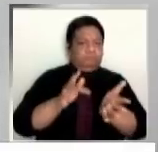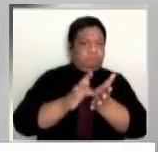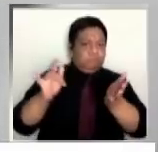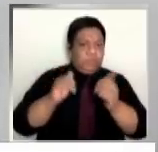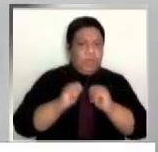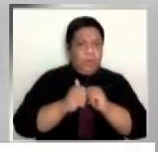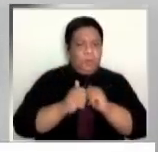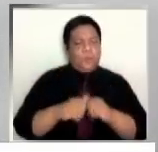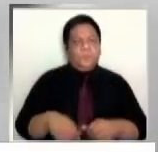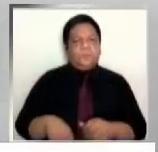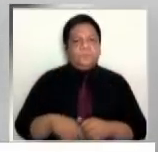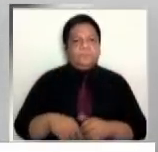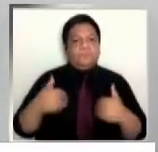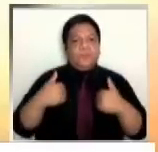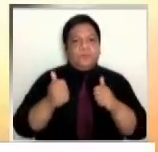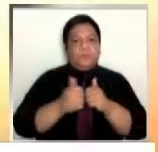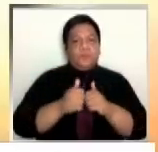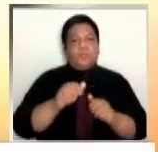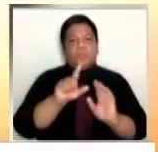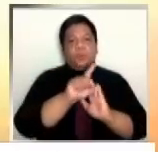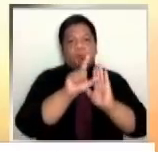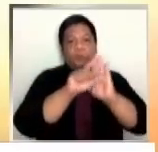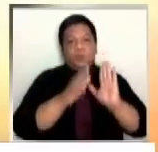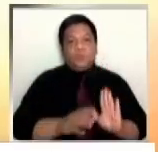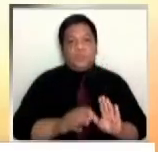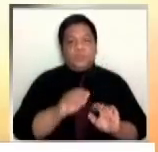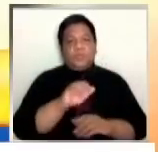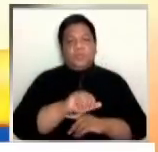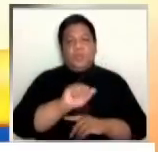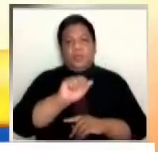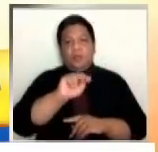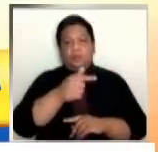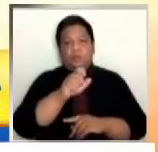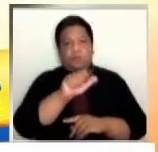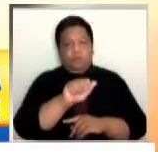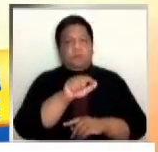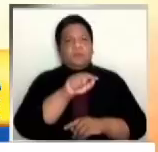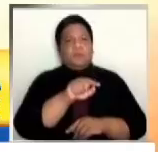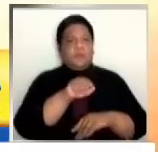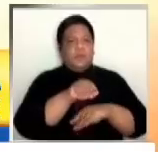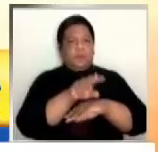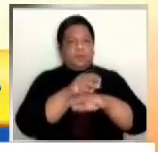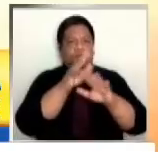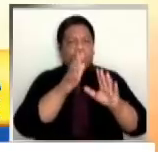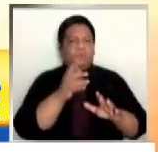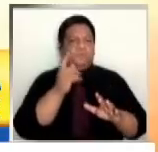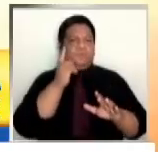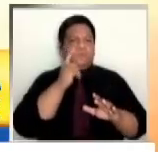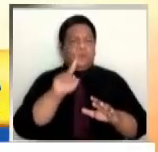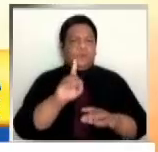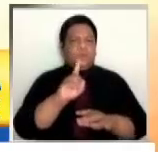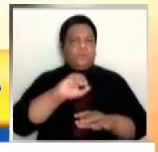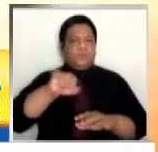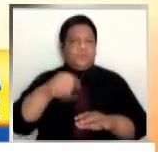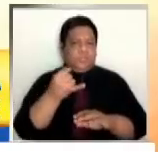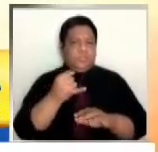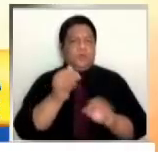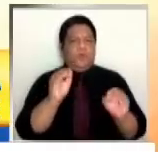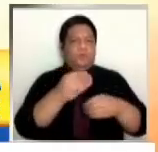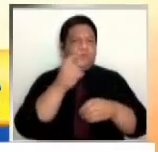si Attorney Angela Marie De Gracia, State Counsel ng DOJ Office of Cybercrime. Magandang umaga po, Attorney